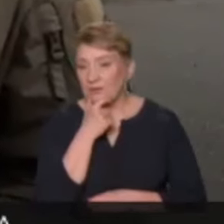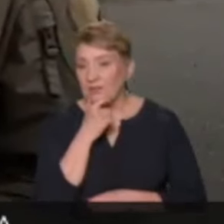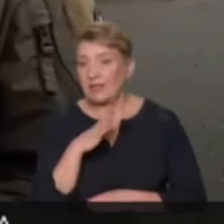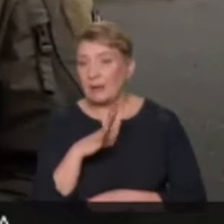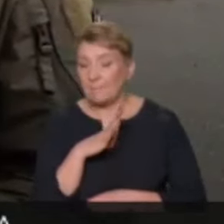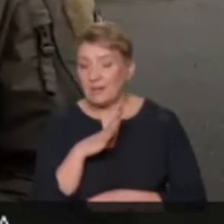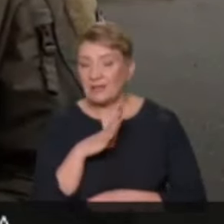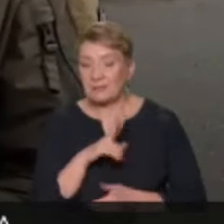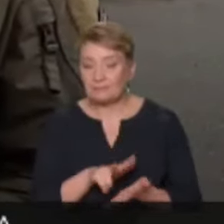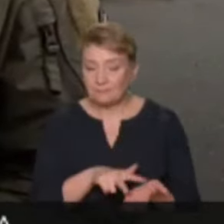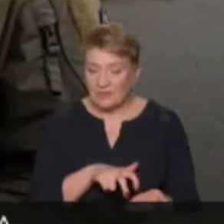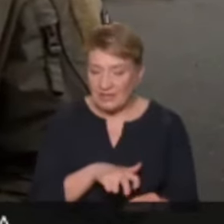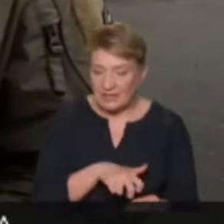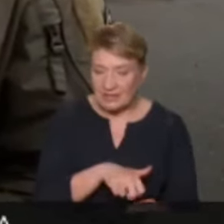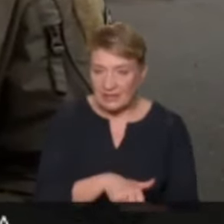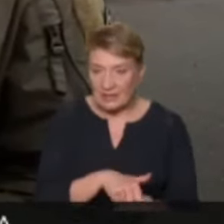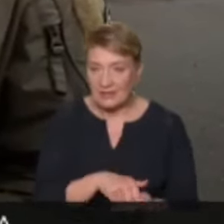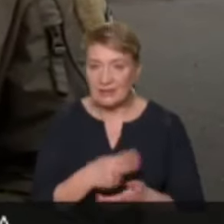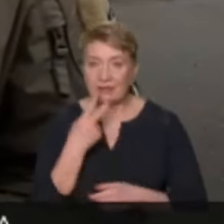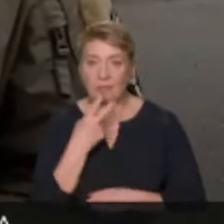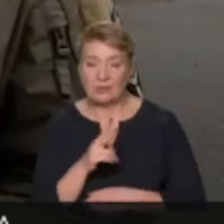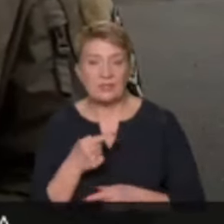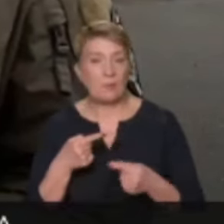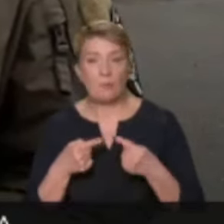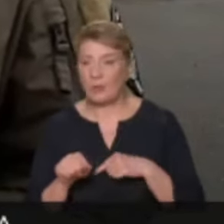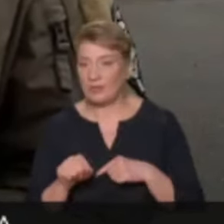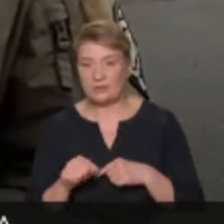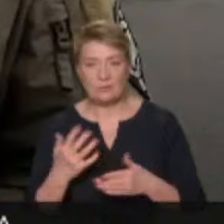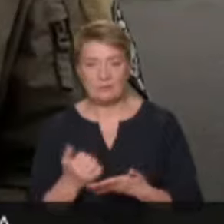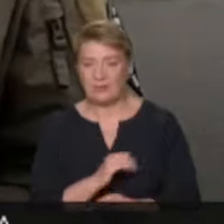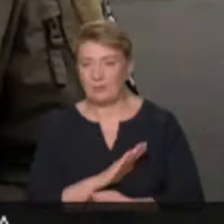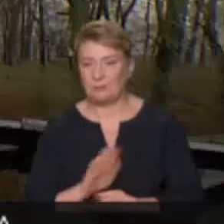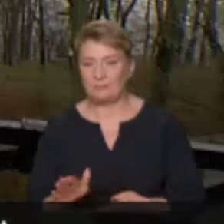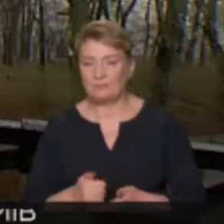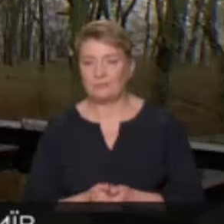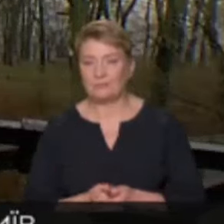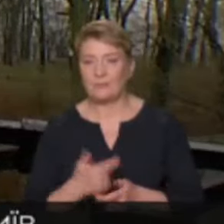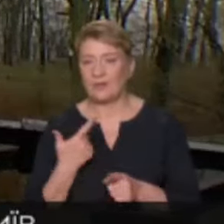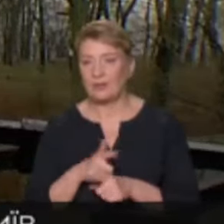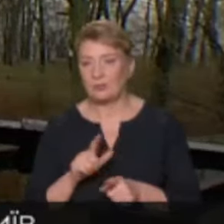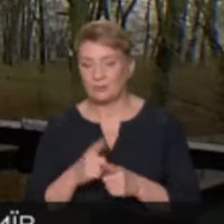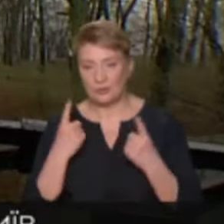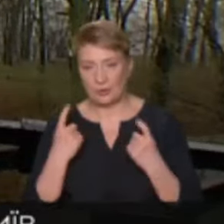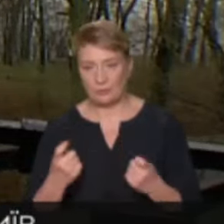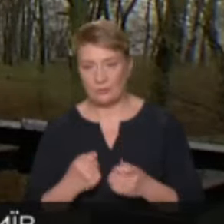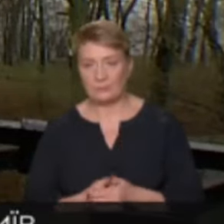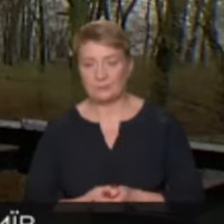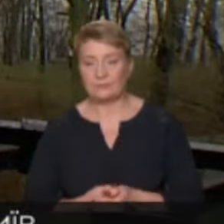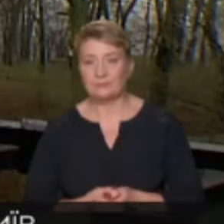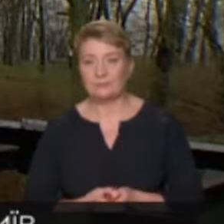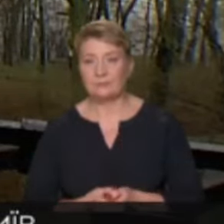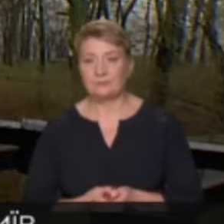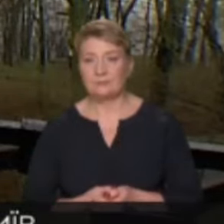і подивитись, бо по-іншому, ну, по-іншому не вийде. І це дуже круто.